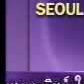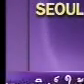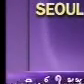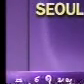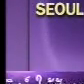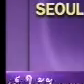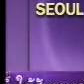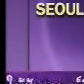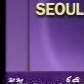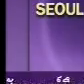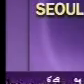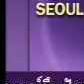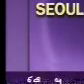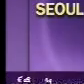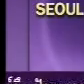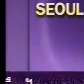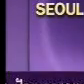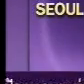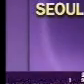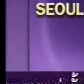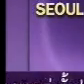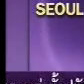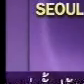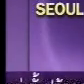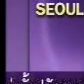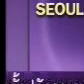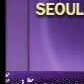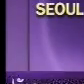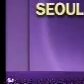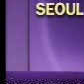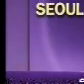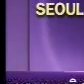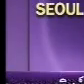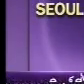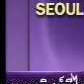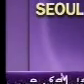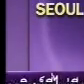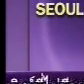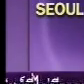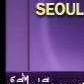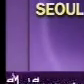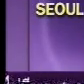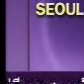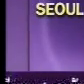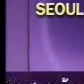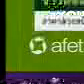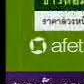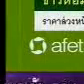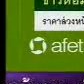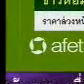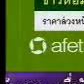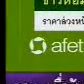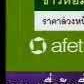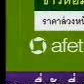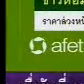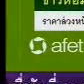บนหน้าจอนะฮะแกว่งผันผวนทั้งสิ้นนะครับไม่ว่าจะเป็นตลาดไหนก็แล้วแต่นะครับซึ่งเซต indexของเราเนี่ยนะฮะก็ได้รับแรงสหนุนจากภูมิภาครวมไป